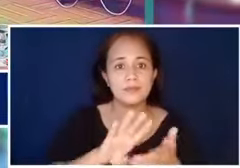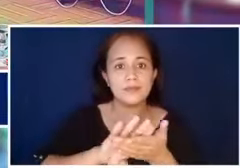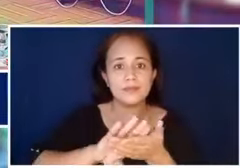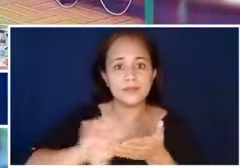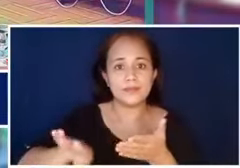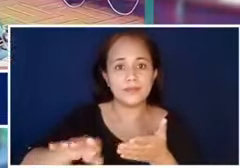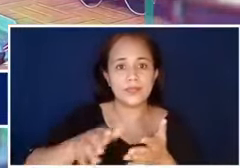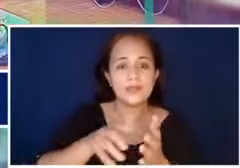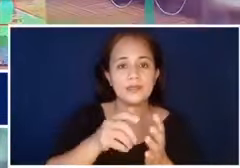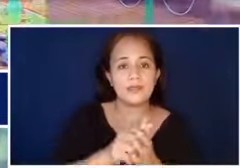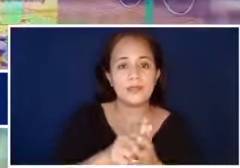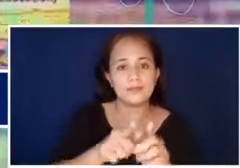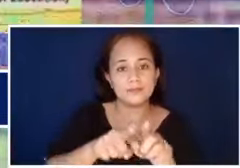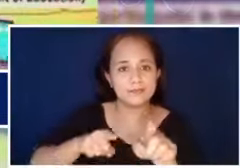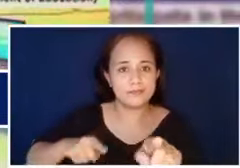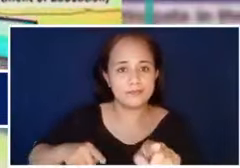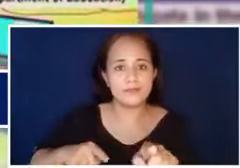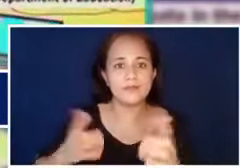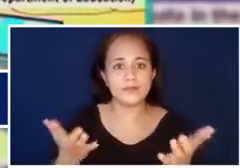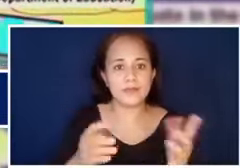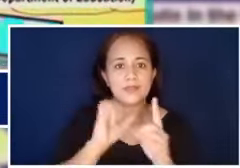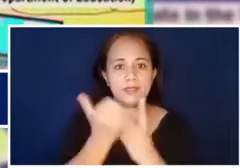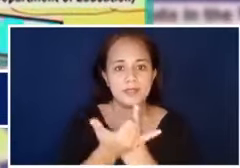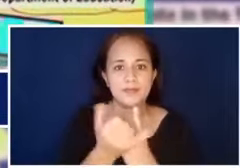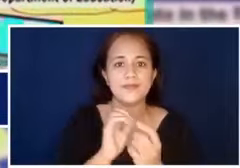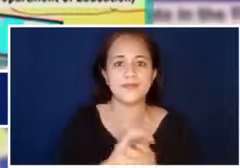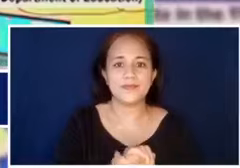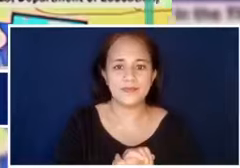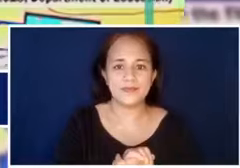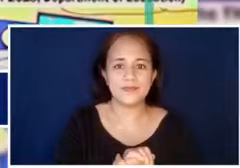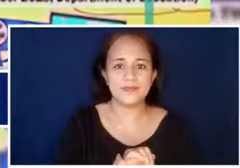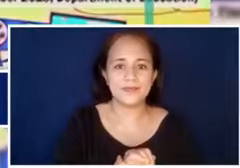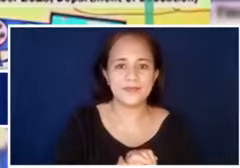at napag-iiwanan sa lipunan.